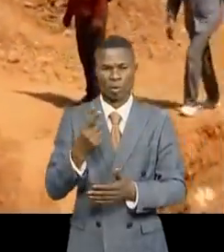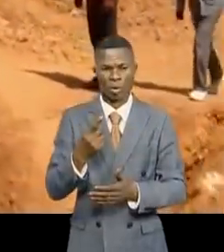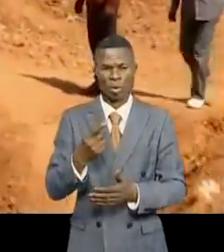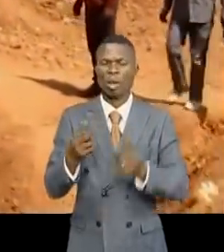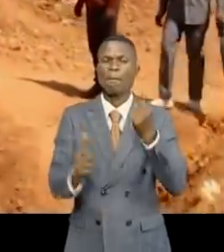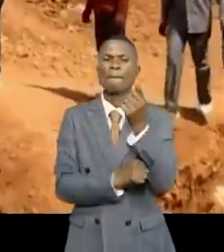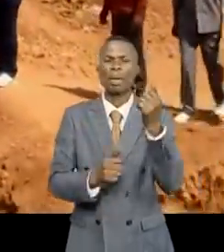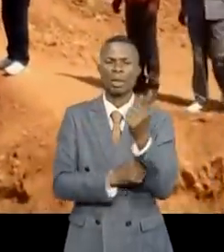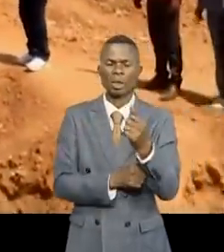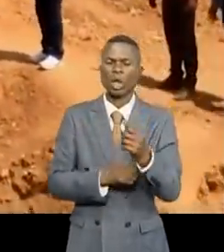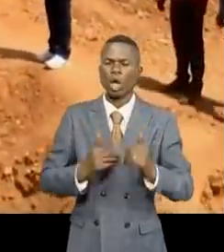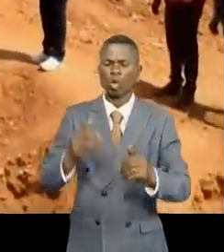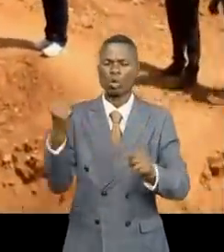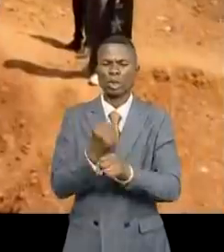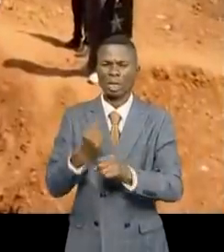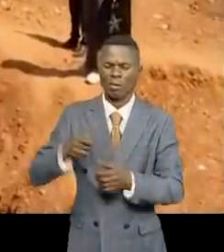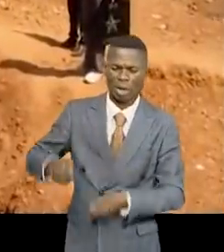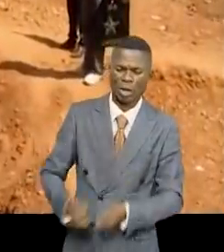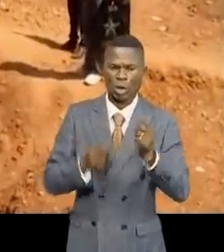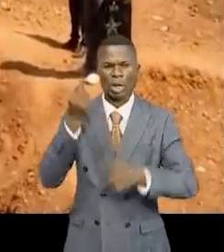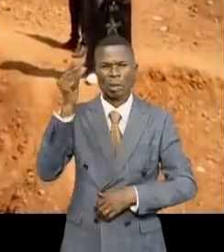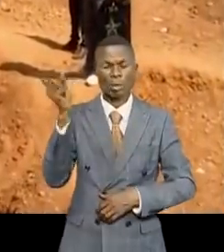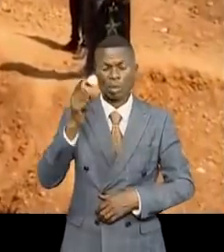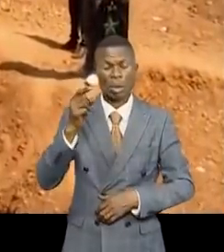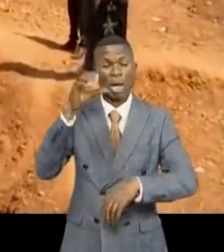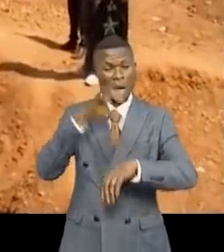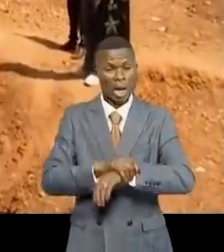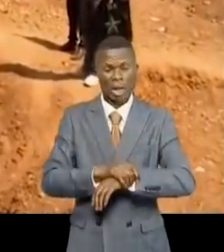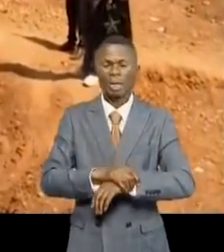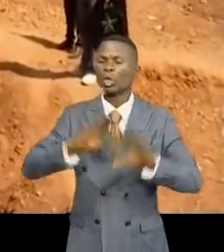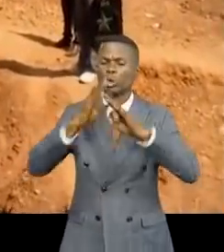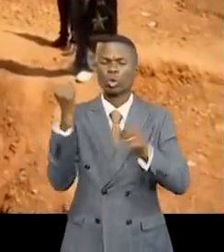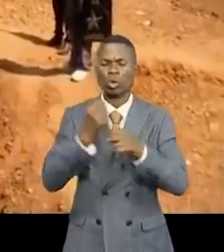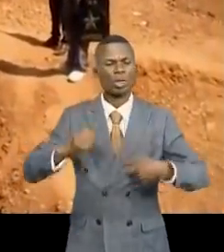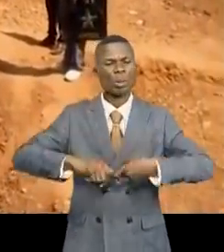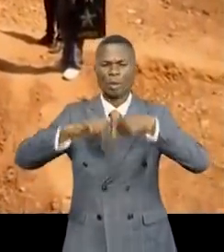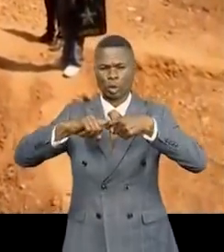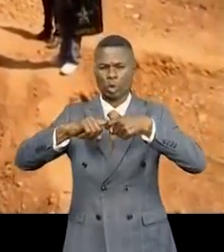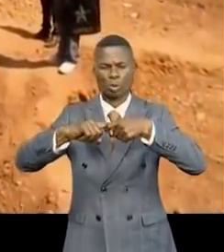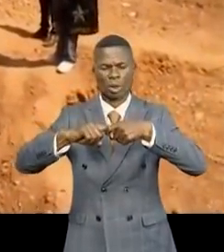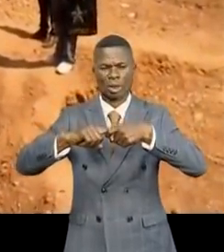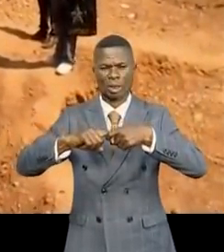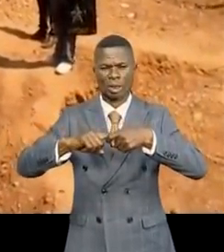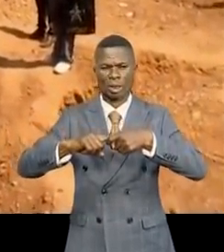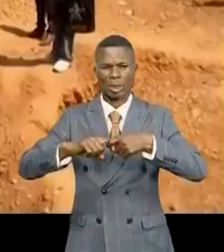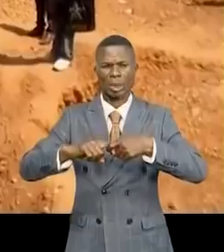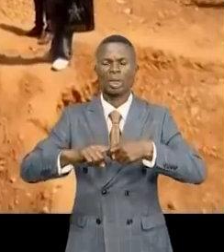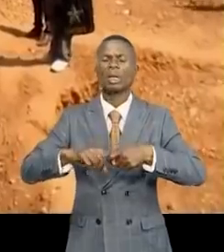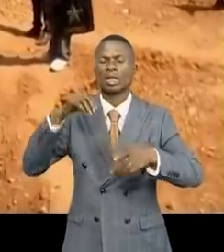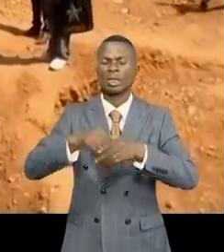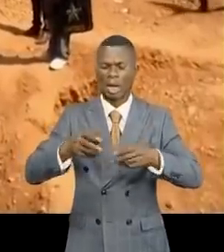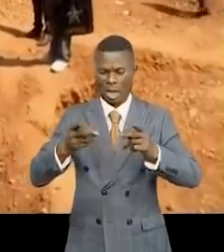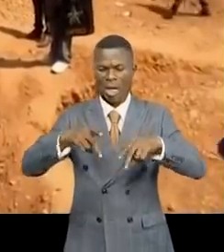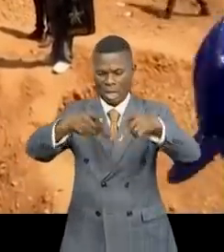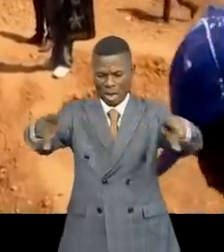Moutou a exploité les sous-sous et pour suspendre les missiles Nyonzo, exploitation Nyonzo, quand il y a une parcelle